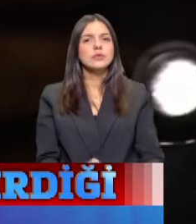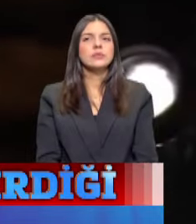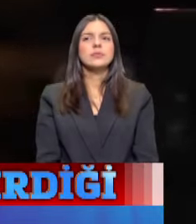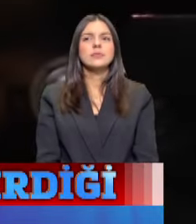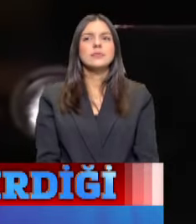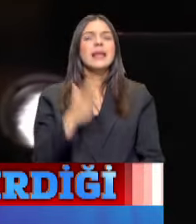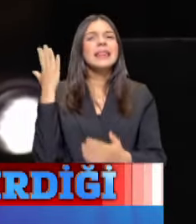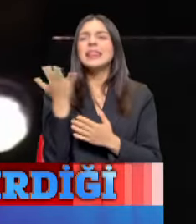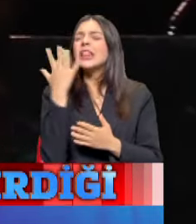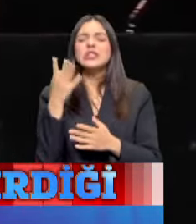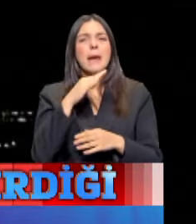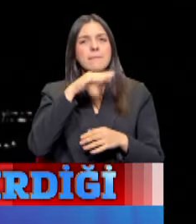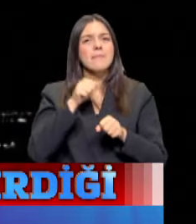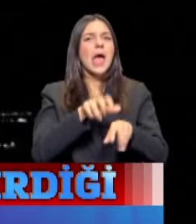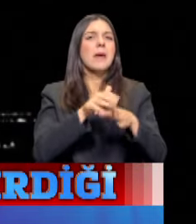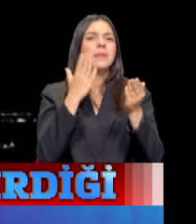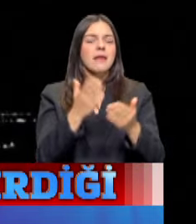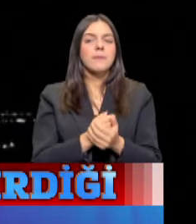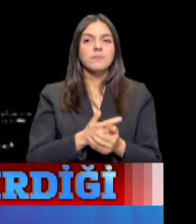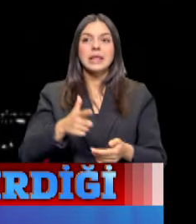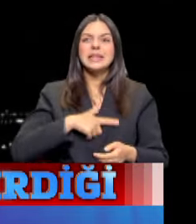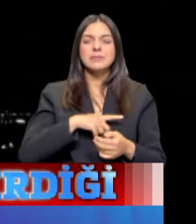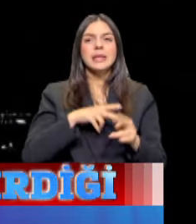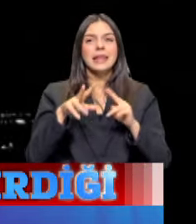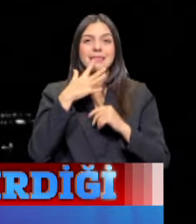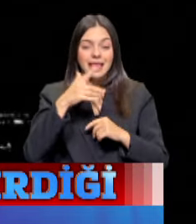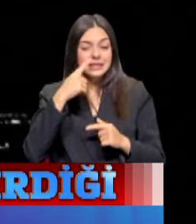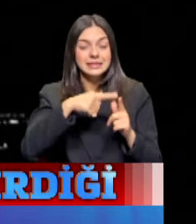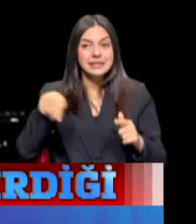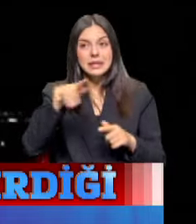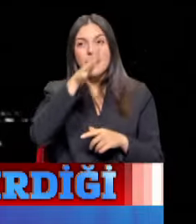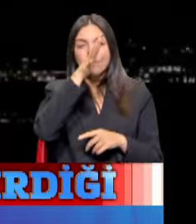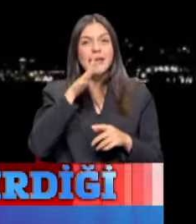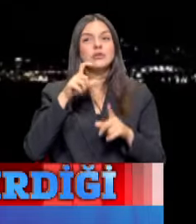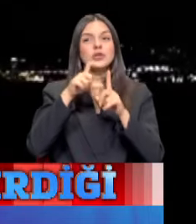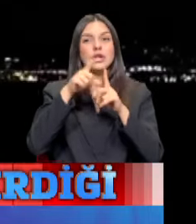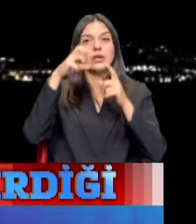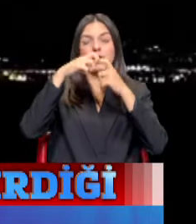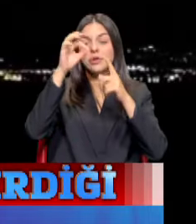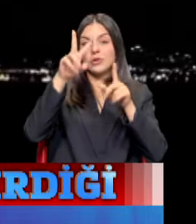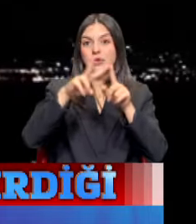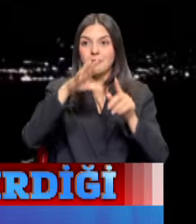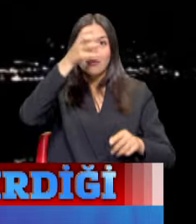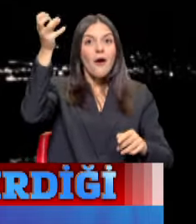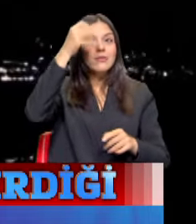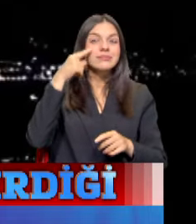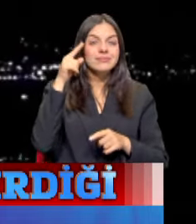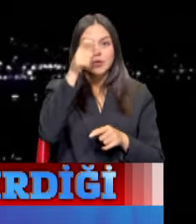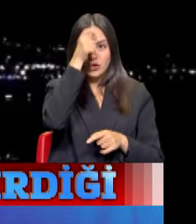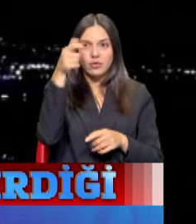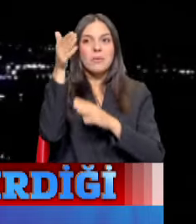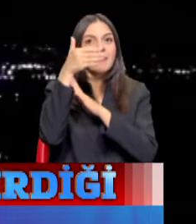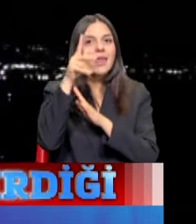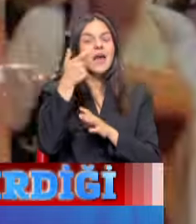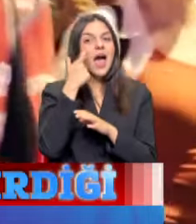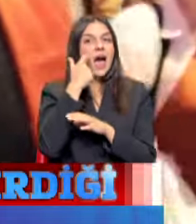olsun. Nice bayramlara. İzmir Körfezi'nde drone gösterisi vardı. 500 drone gökyüzüne yükselerek Atatürk portresi, Türk bayrağı gibi